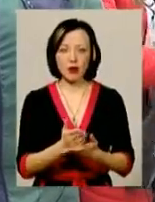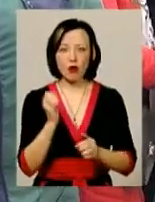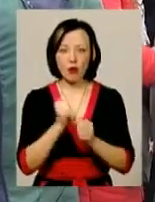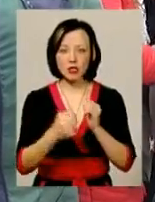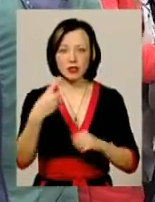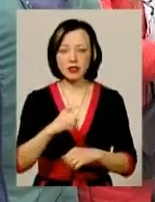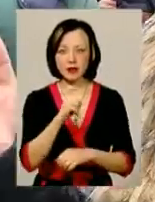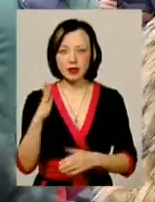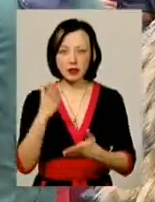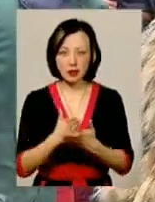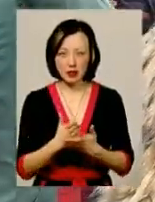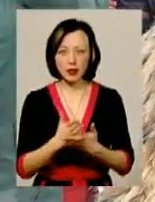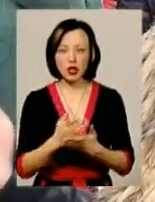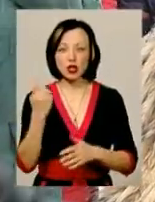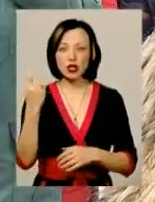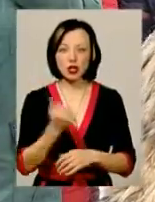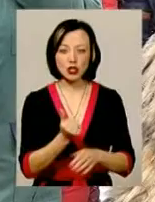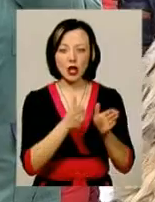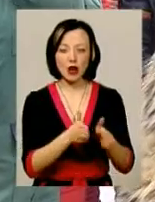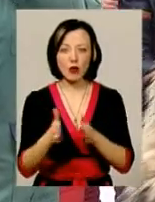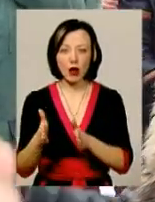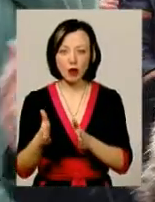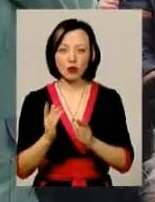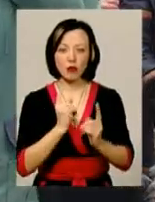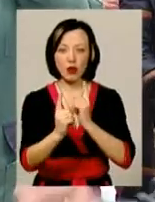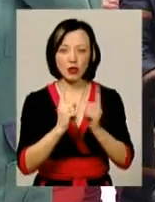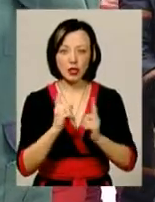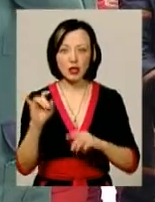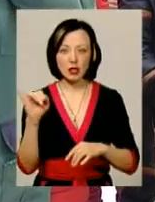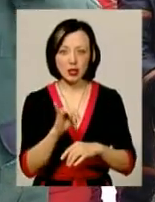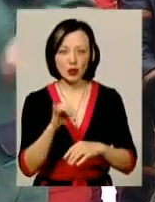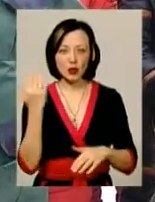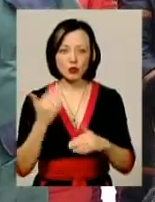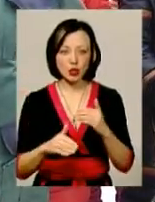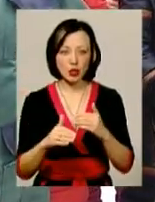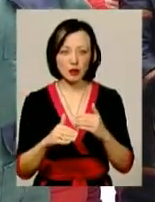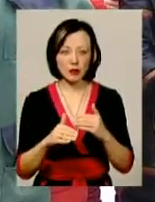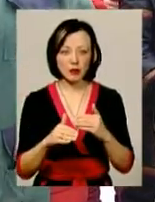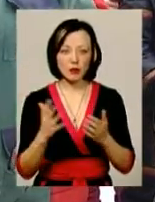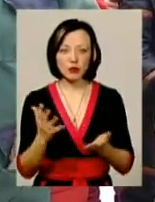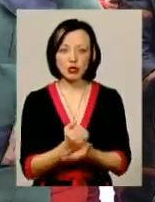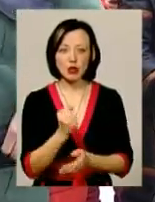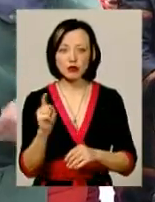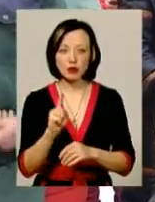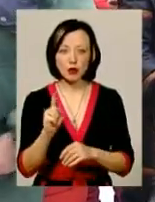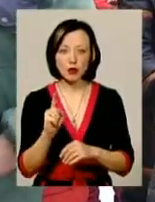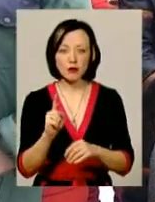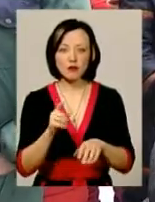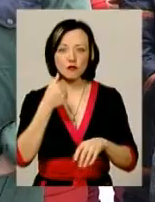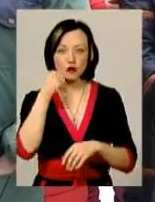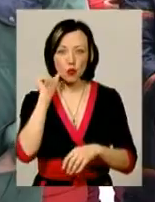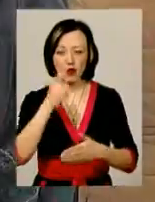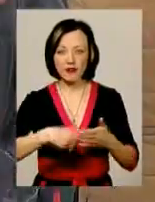20 хвилин він там є, вони тиждень регулярно походили. І вже виходить, що вже все